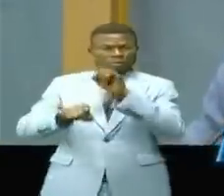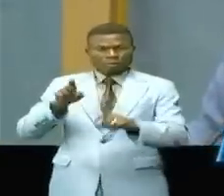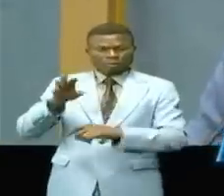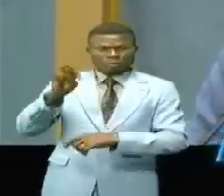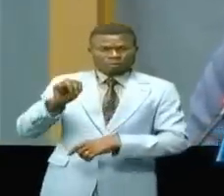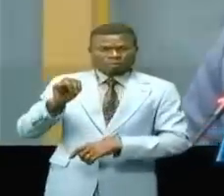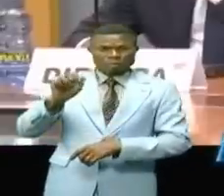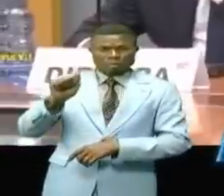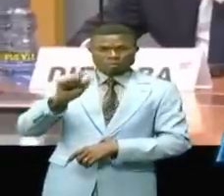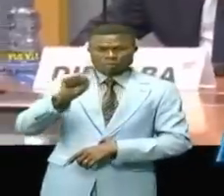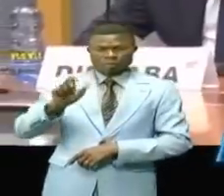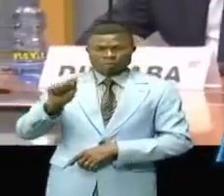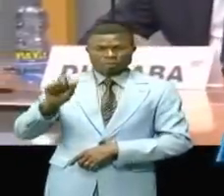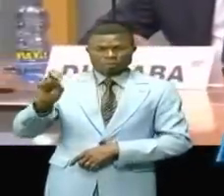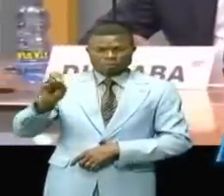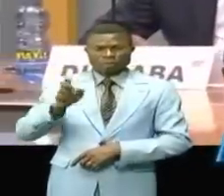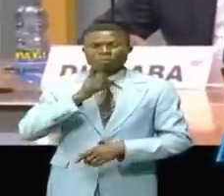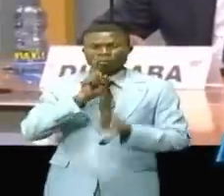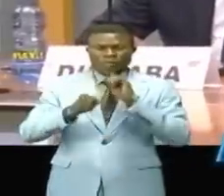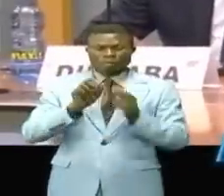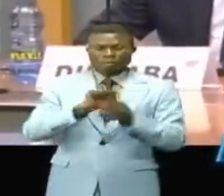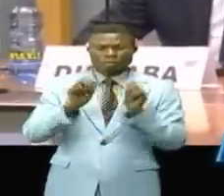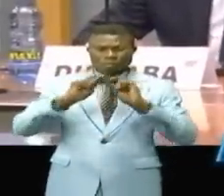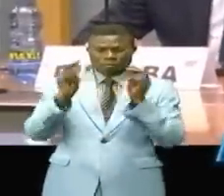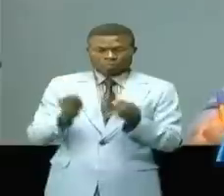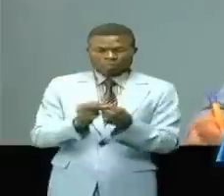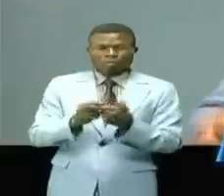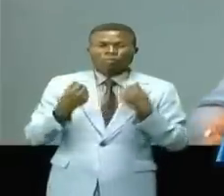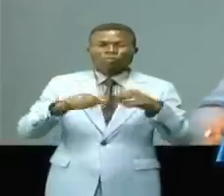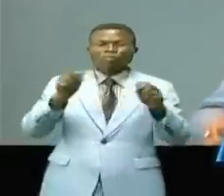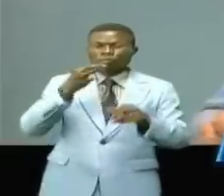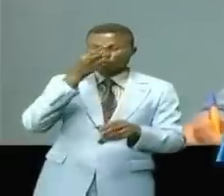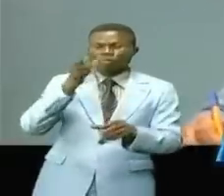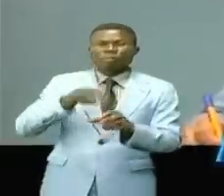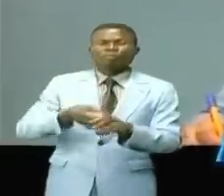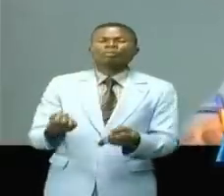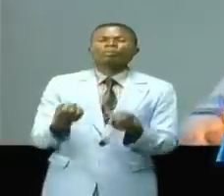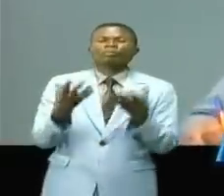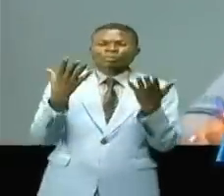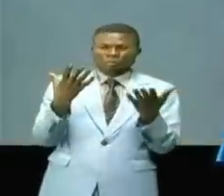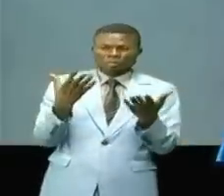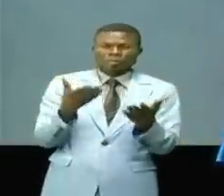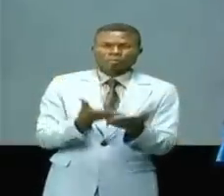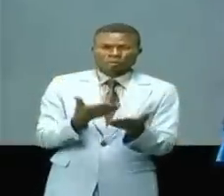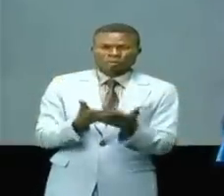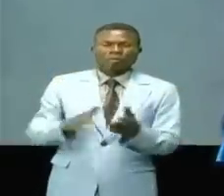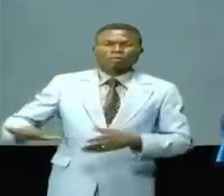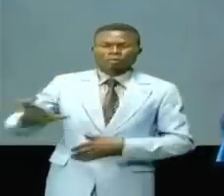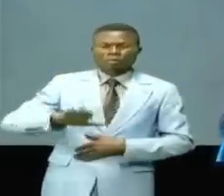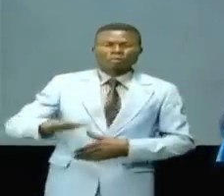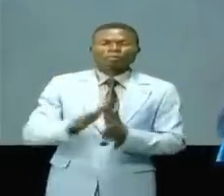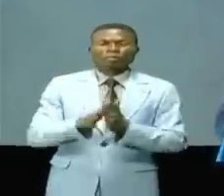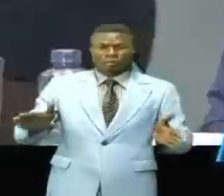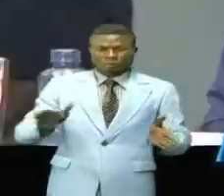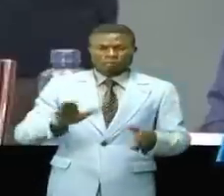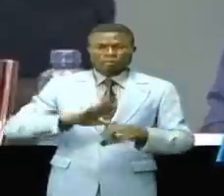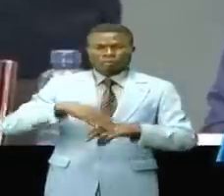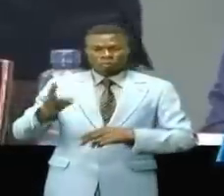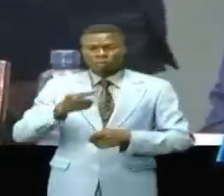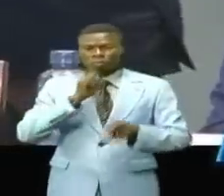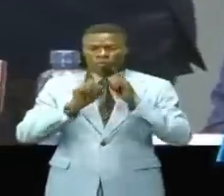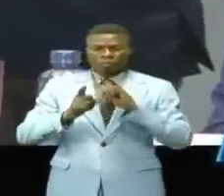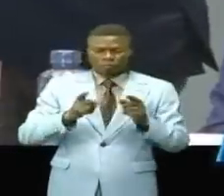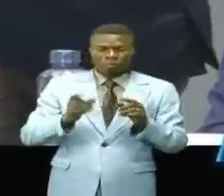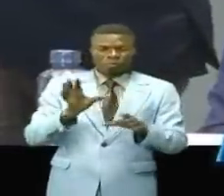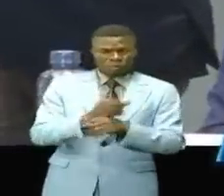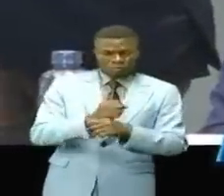à l'évaluation rigoureuse de la structure de prix des produits pétroliers sur toute l'étendue du pays. Après une brève aperçue